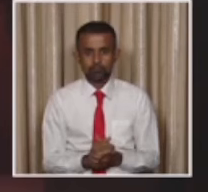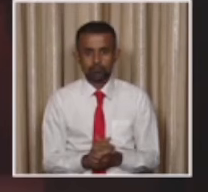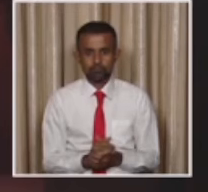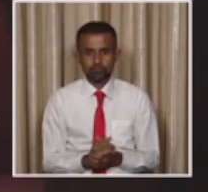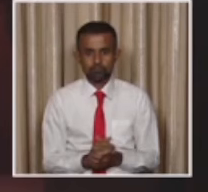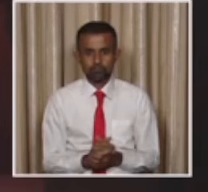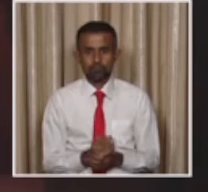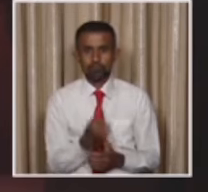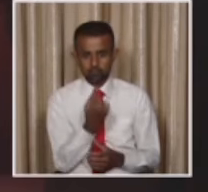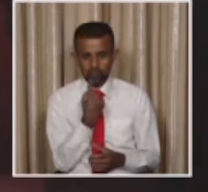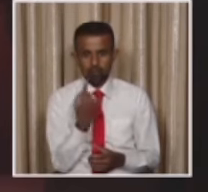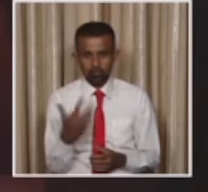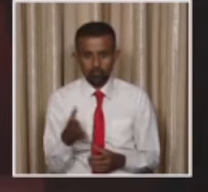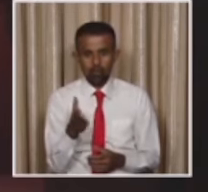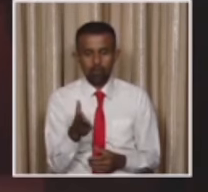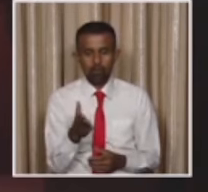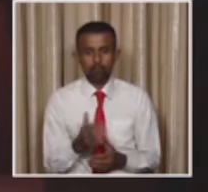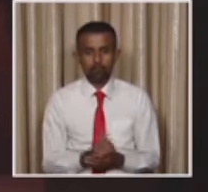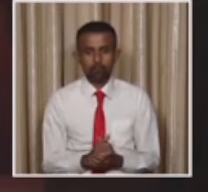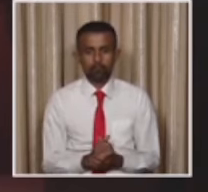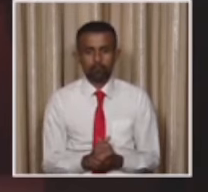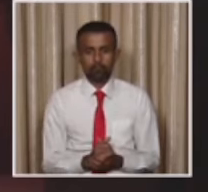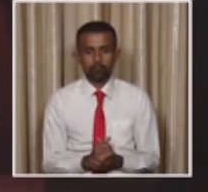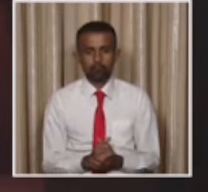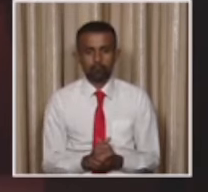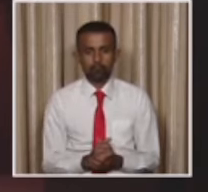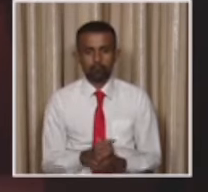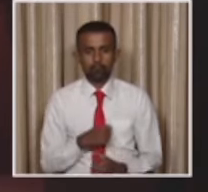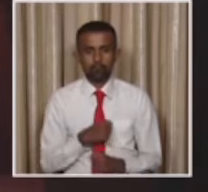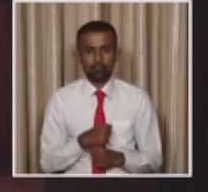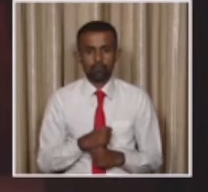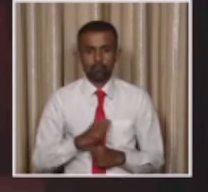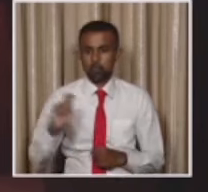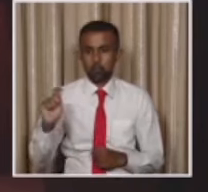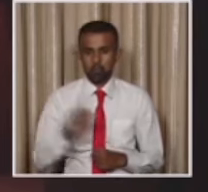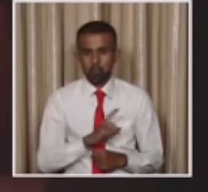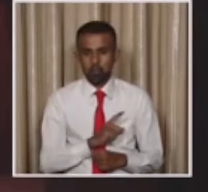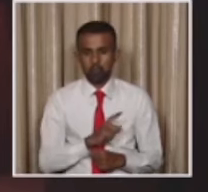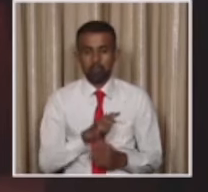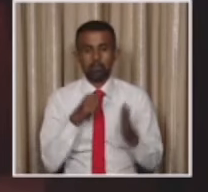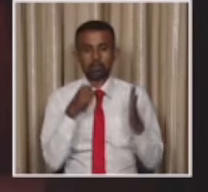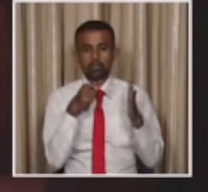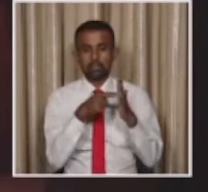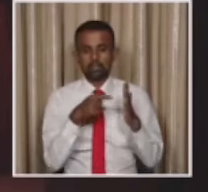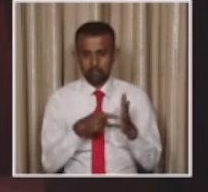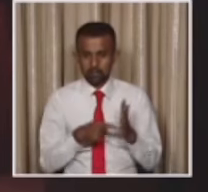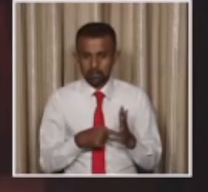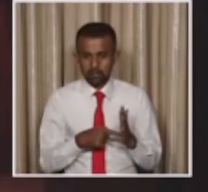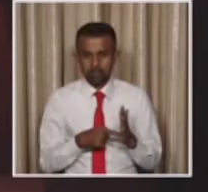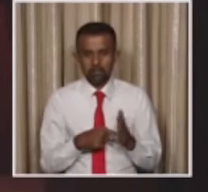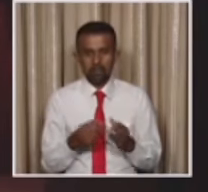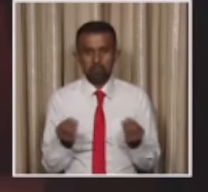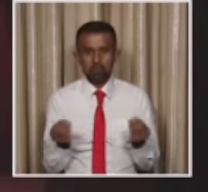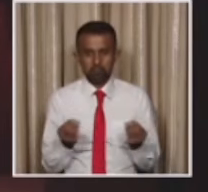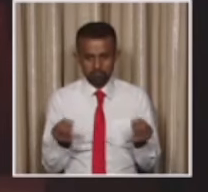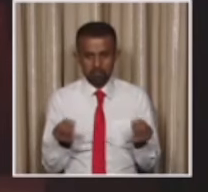ප්‍රත්‍යක්ෂ කරන්නේ. ඇත්ත වශයෙන්ම රාජ්‍ය ආදායමේ සහ ඉලක්කවල ඒ හිඟතාවය